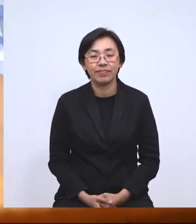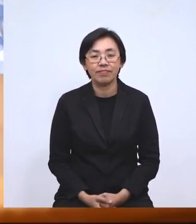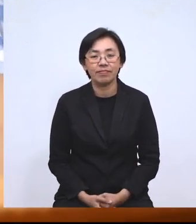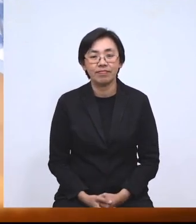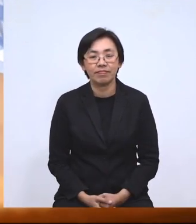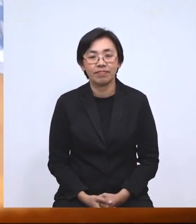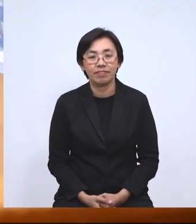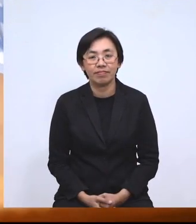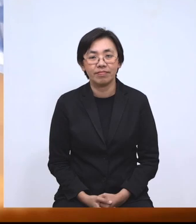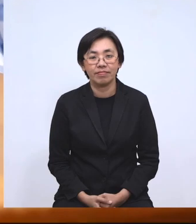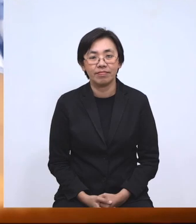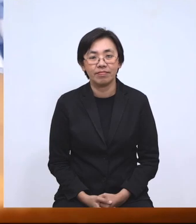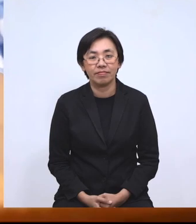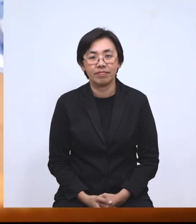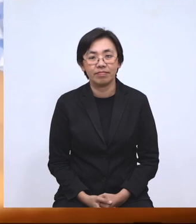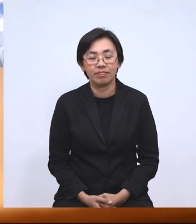ใส่น้ำด้วยเลยเดี๋ยวหวานใส่น้ำ